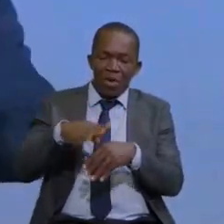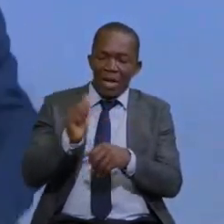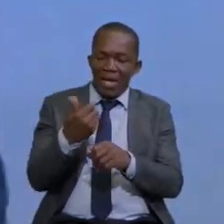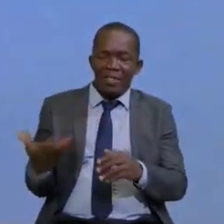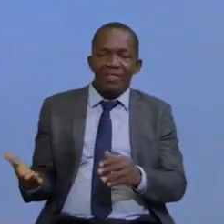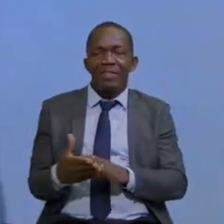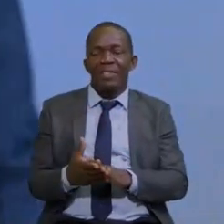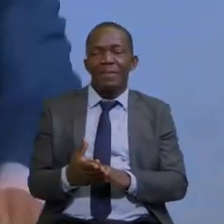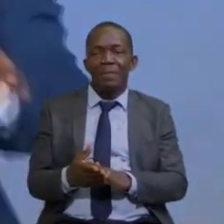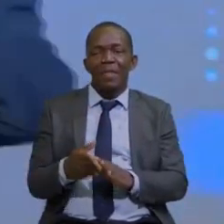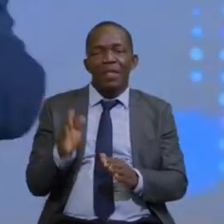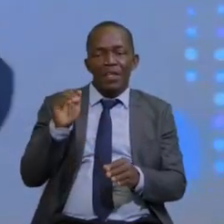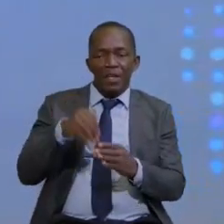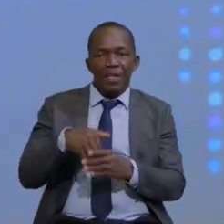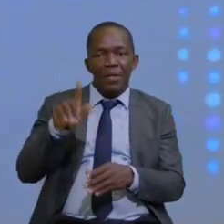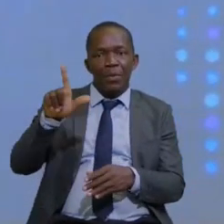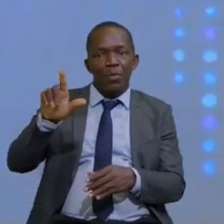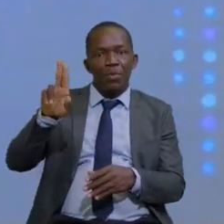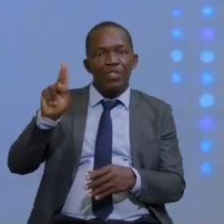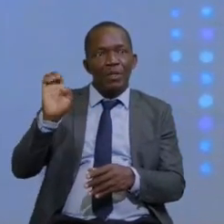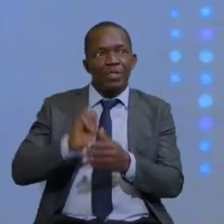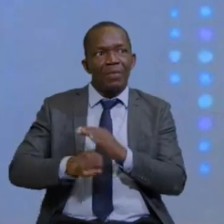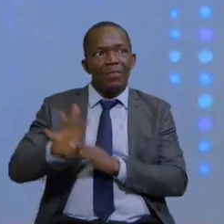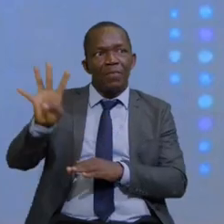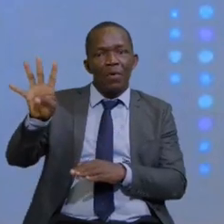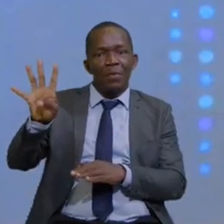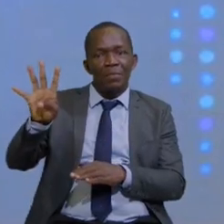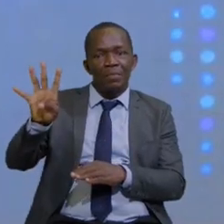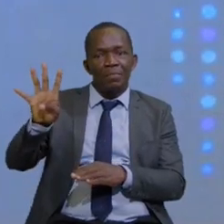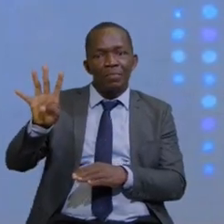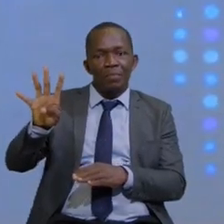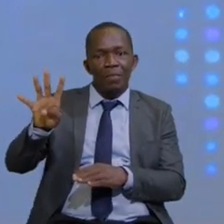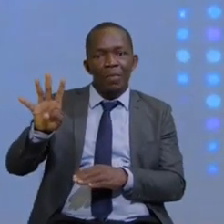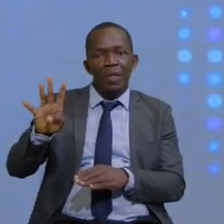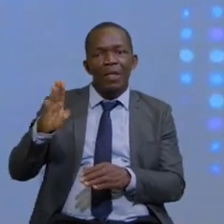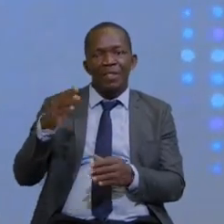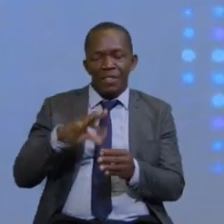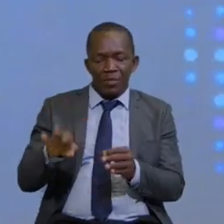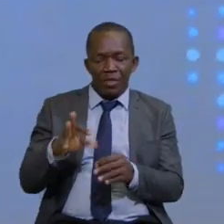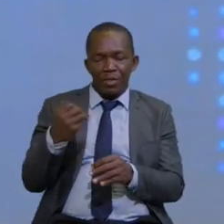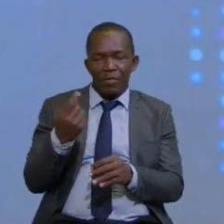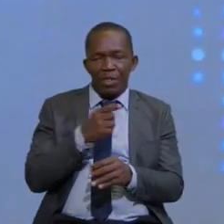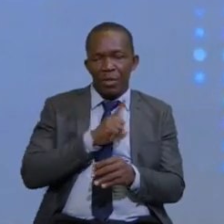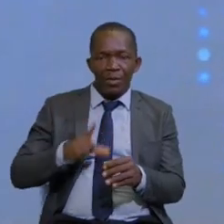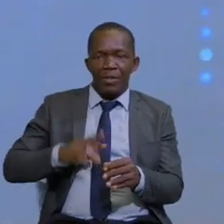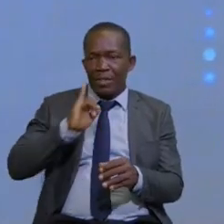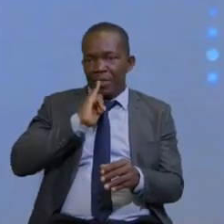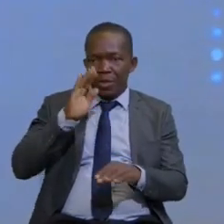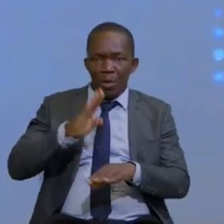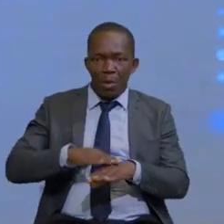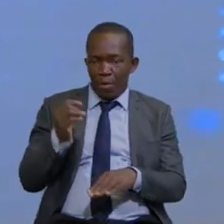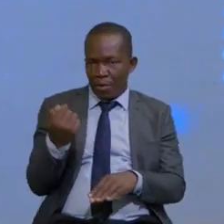chapitre 4, verset 18, Luc 4, 18, l'Esprit du Seigneur est sur moi, parce qu'il m'a